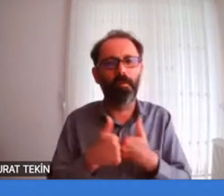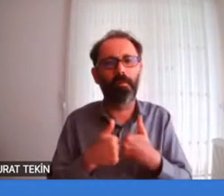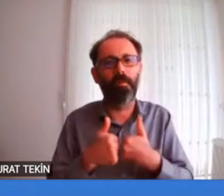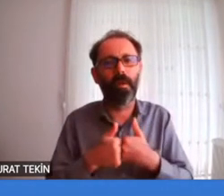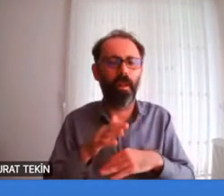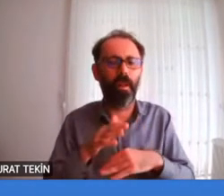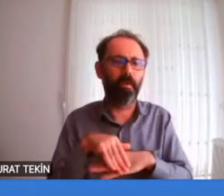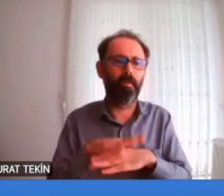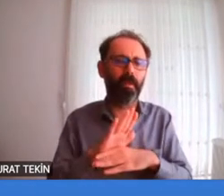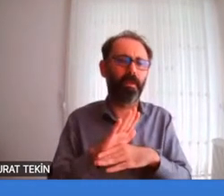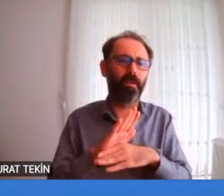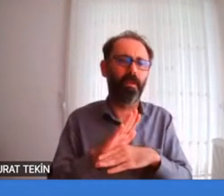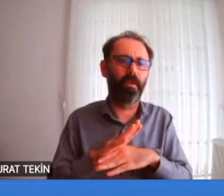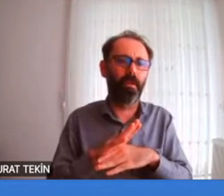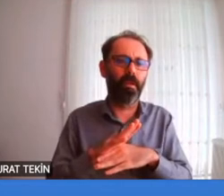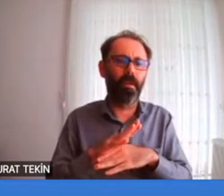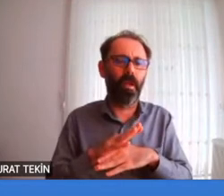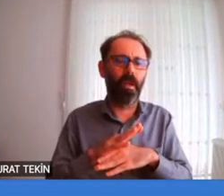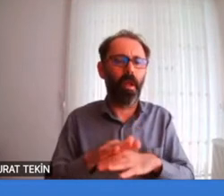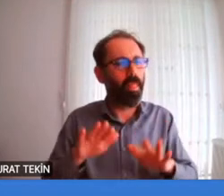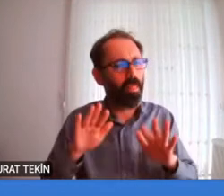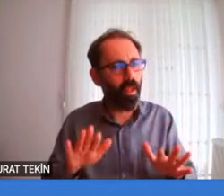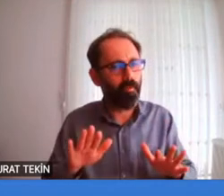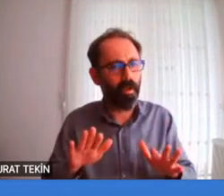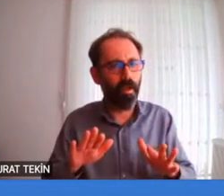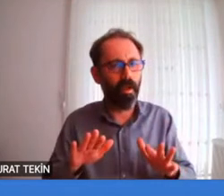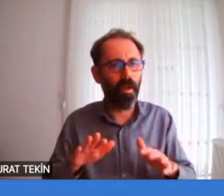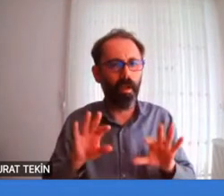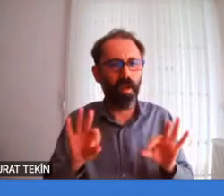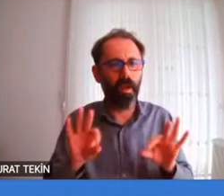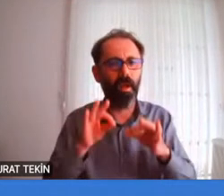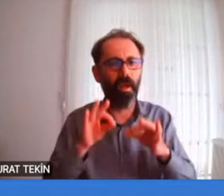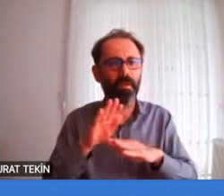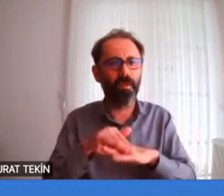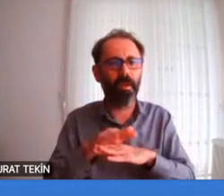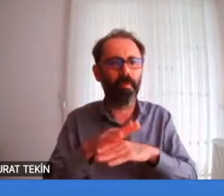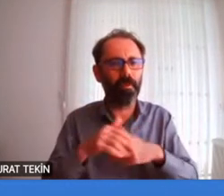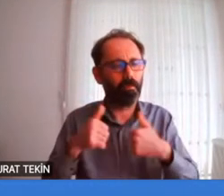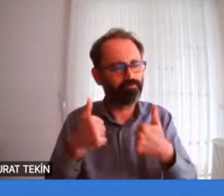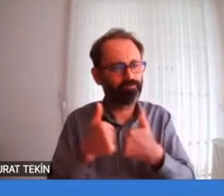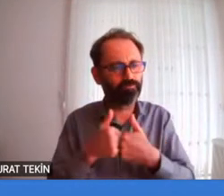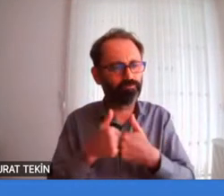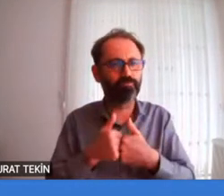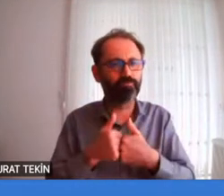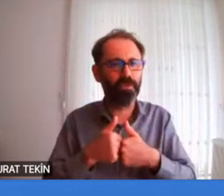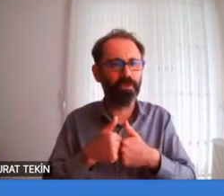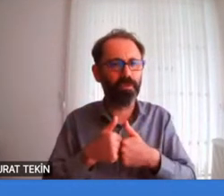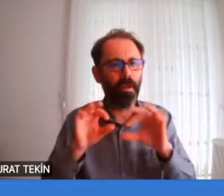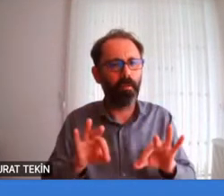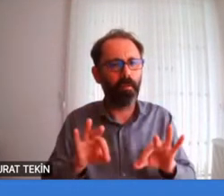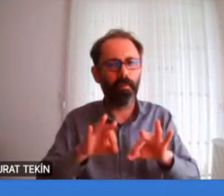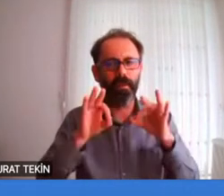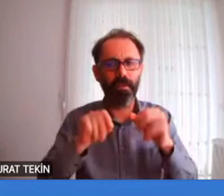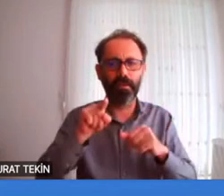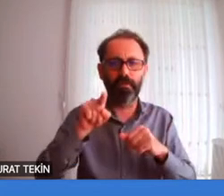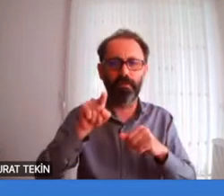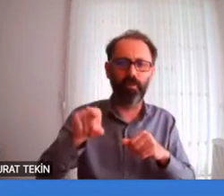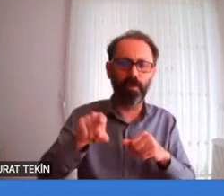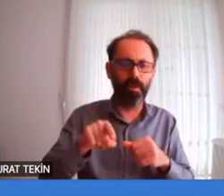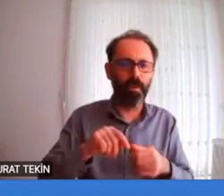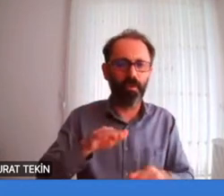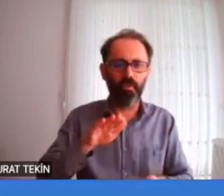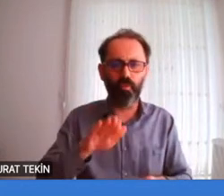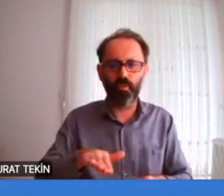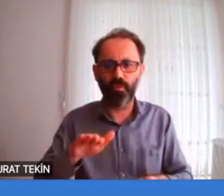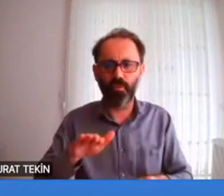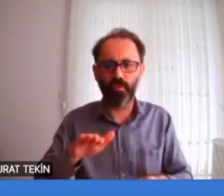Fakat burada önemli konu şu, direkt biz çocuklarımızdan karşı takımların